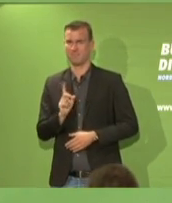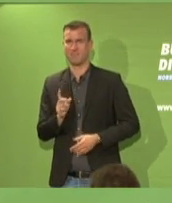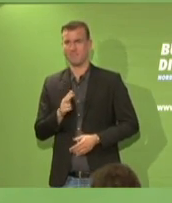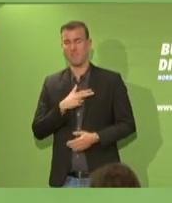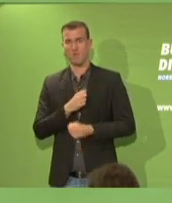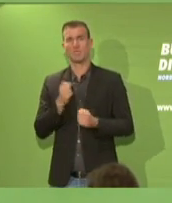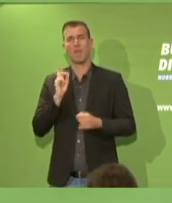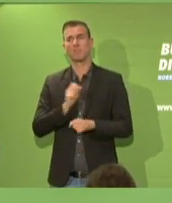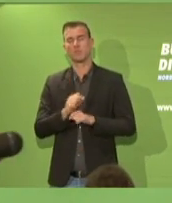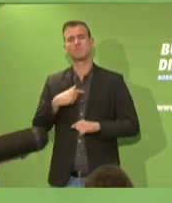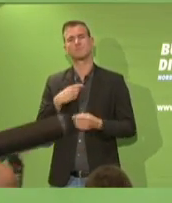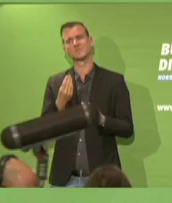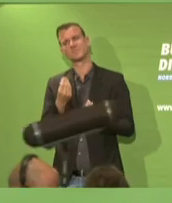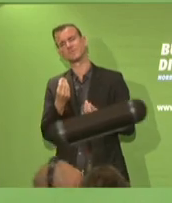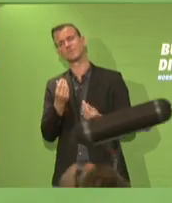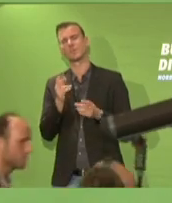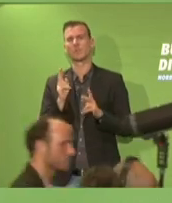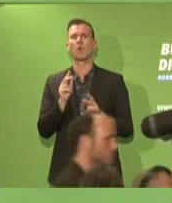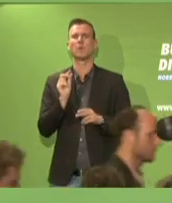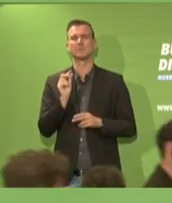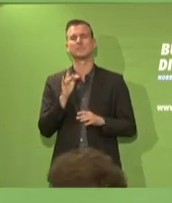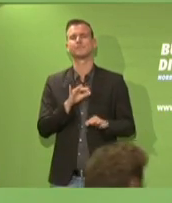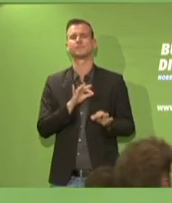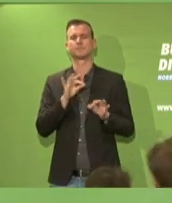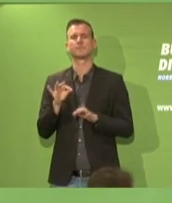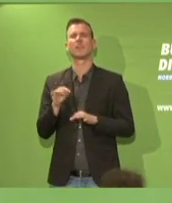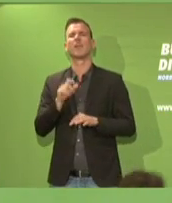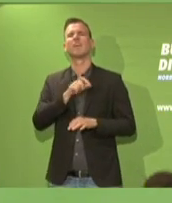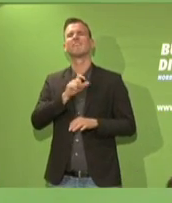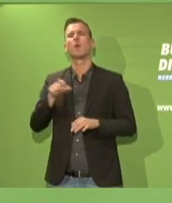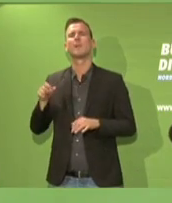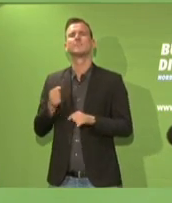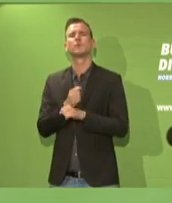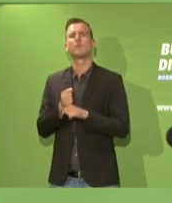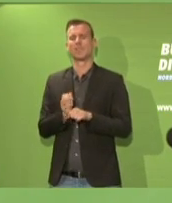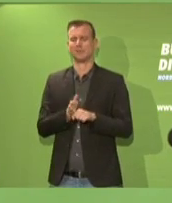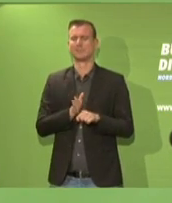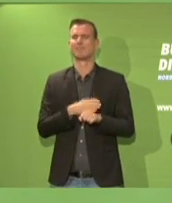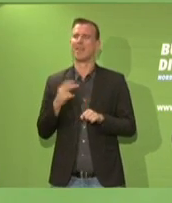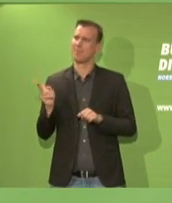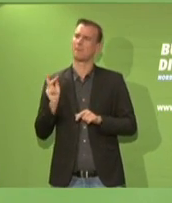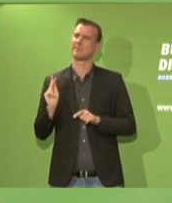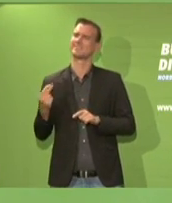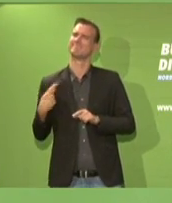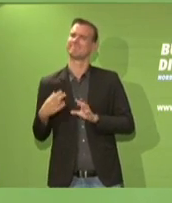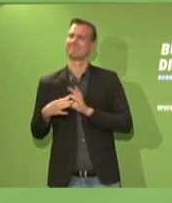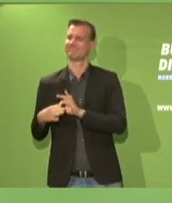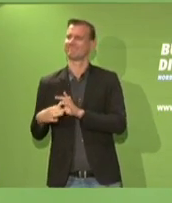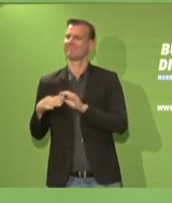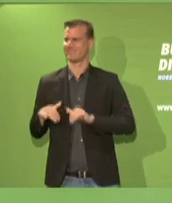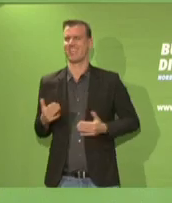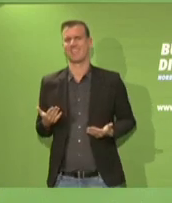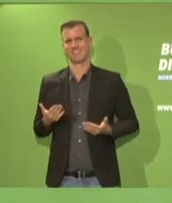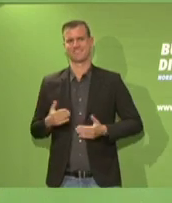ein ganz bisschen, im übertragenen Sinn, den Volksküchenschnipplern und Schnipplerinnen verbunden. Und